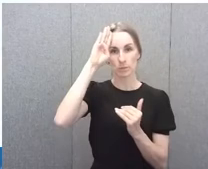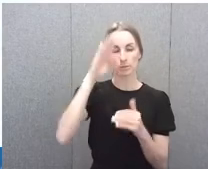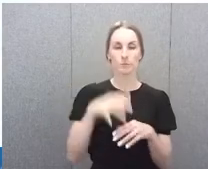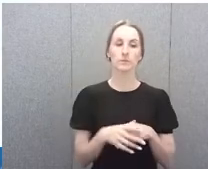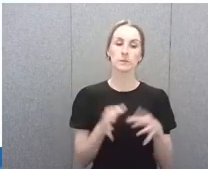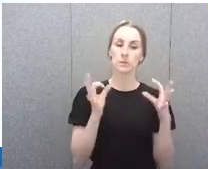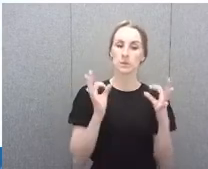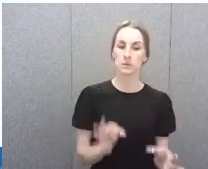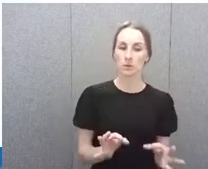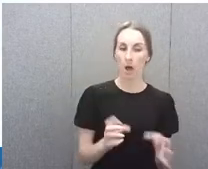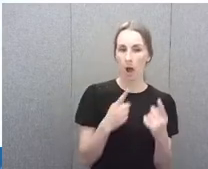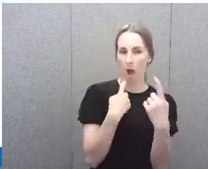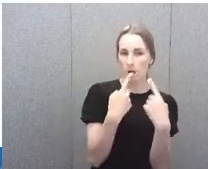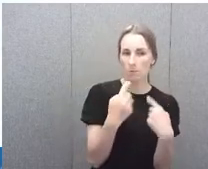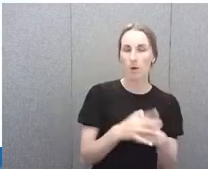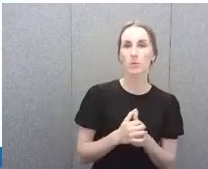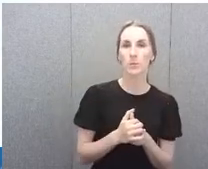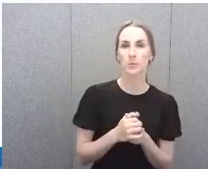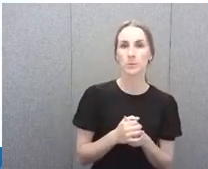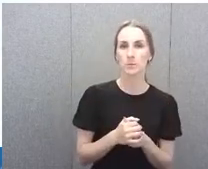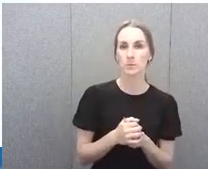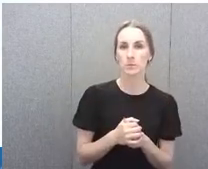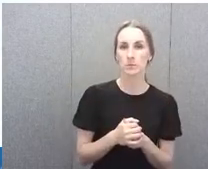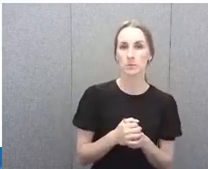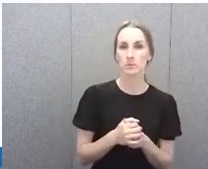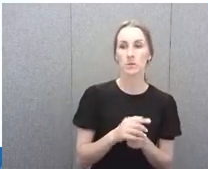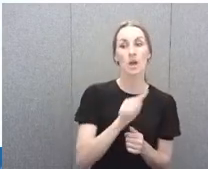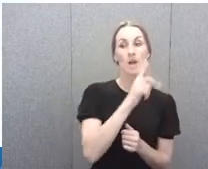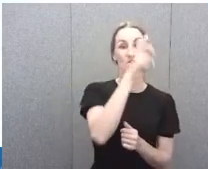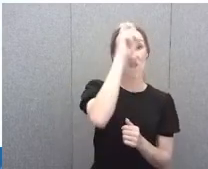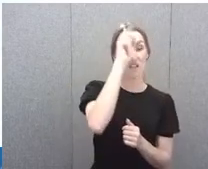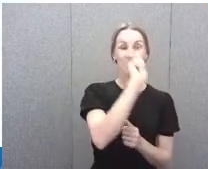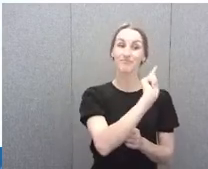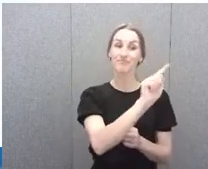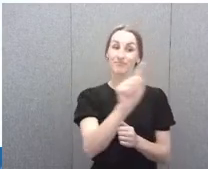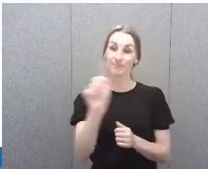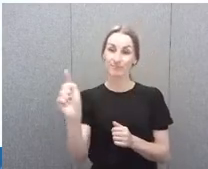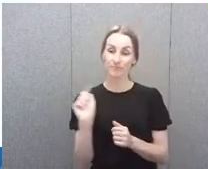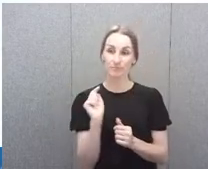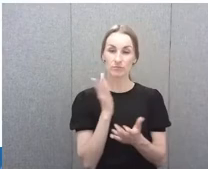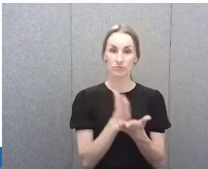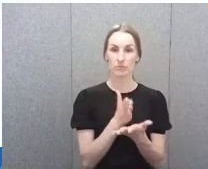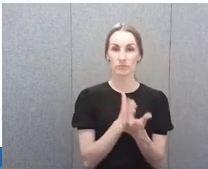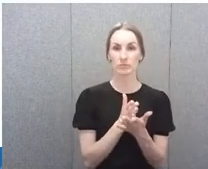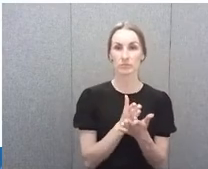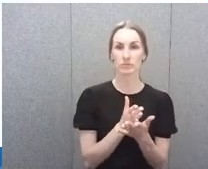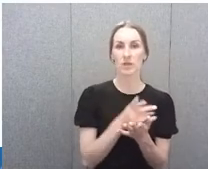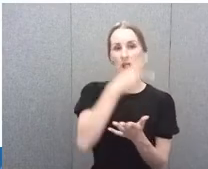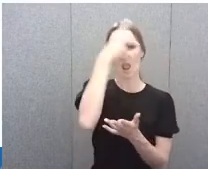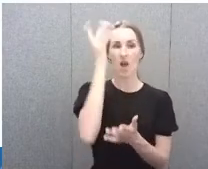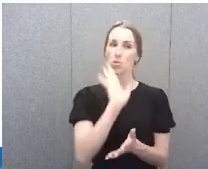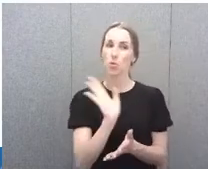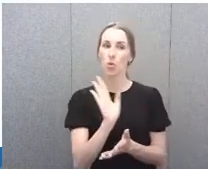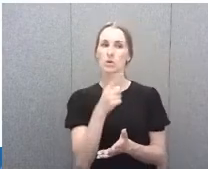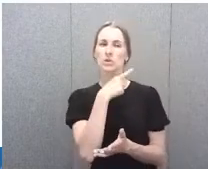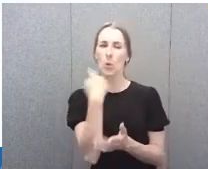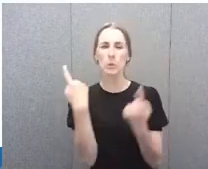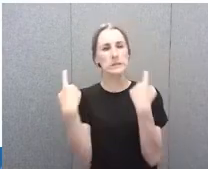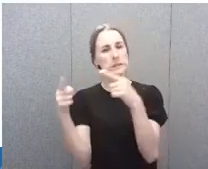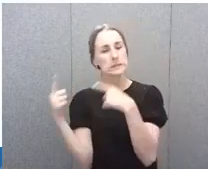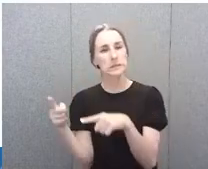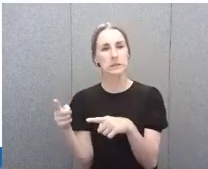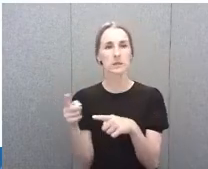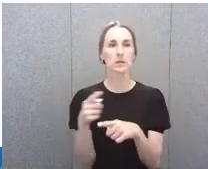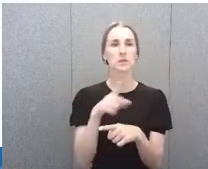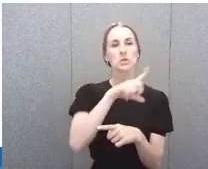гендерного равенства. И там мы очень часто говорим о том, что даже в тех странах, не только в Литве, но и в